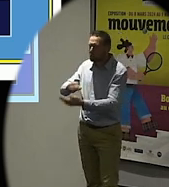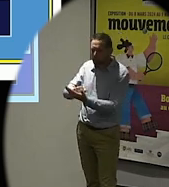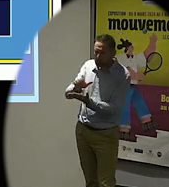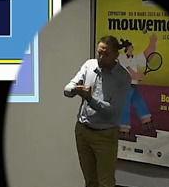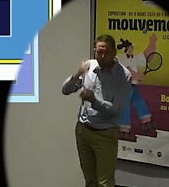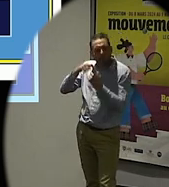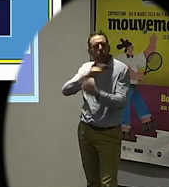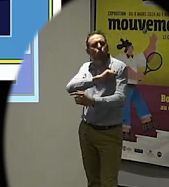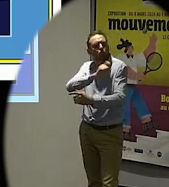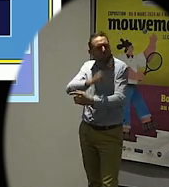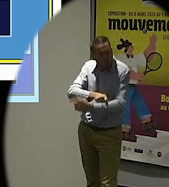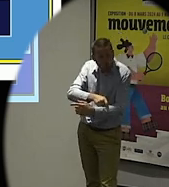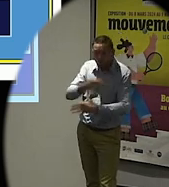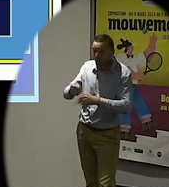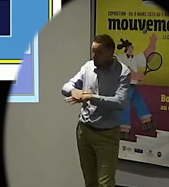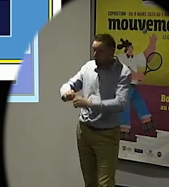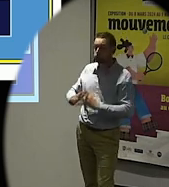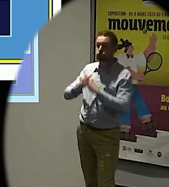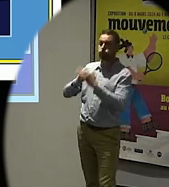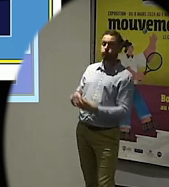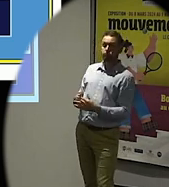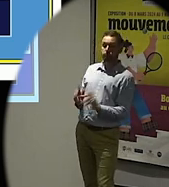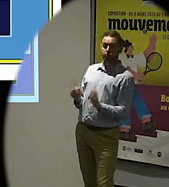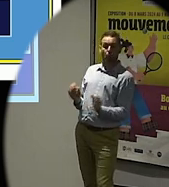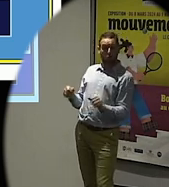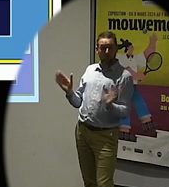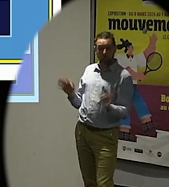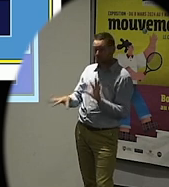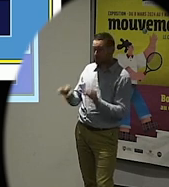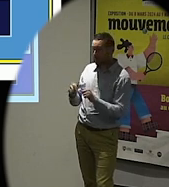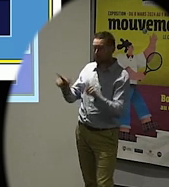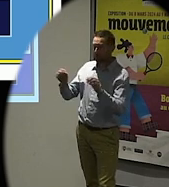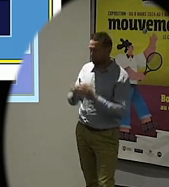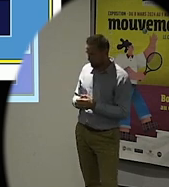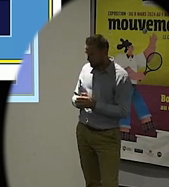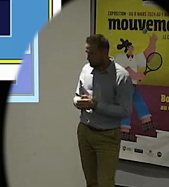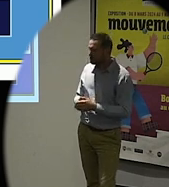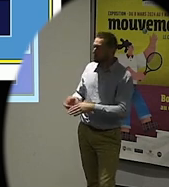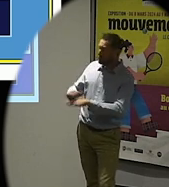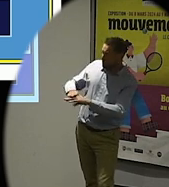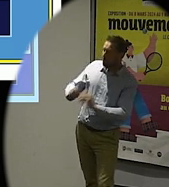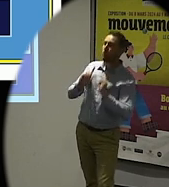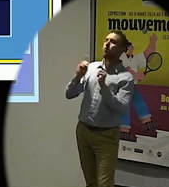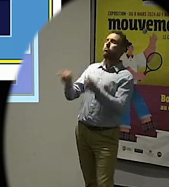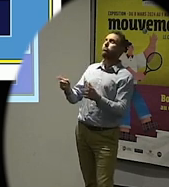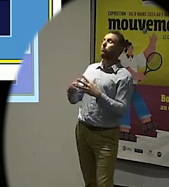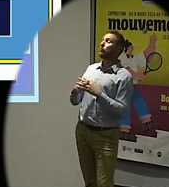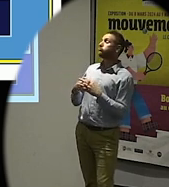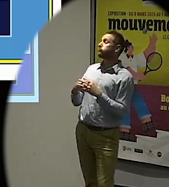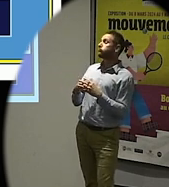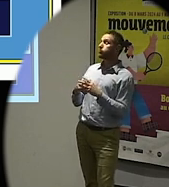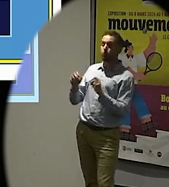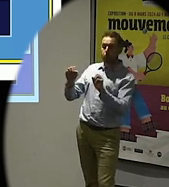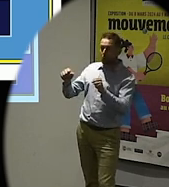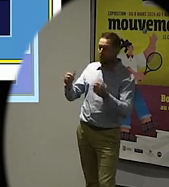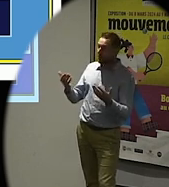activité, ou aussi ne rien faire. Et cette notion de temps, de buller, de